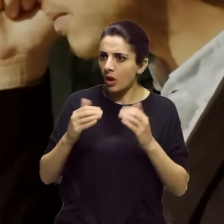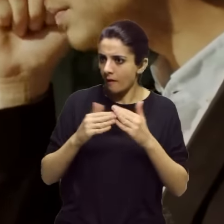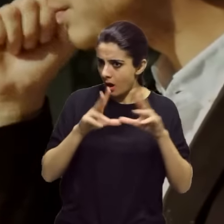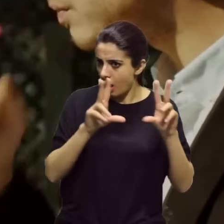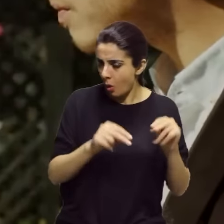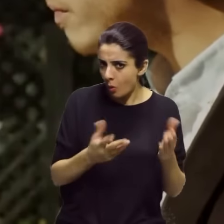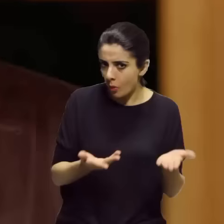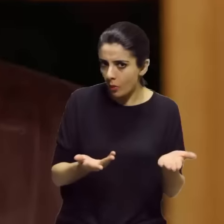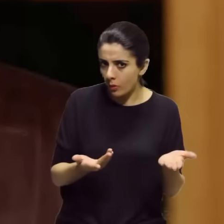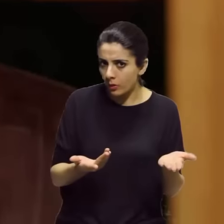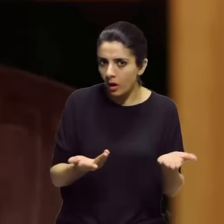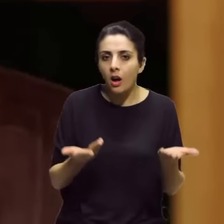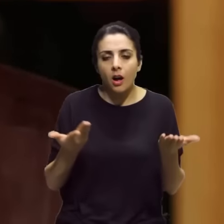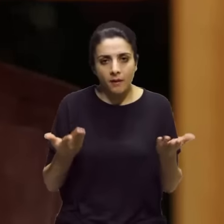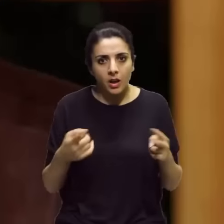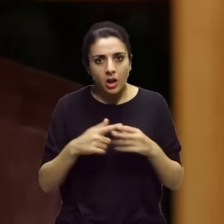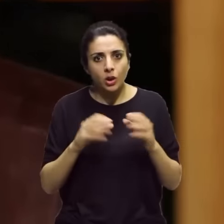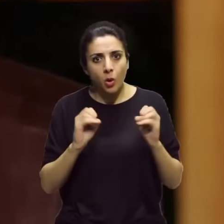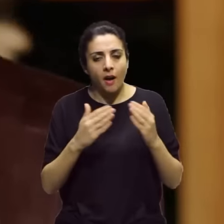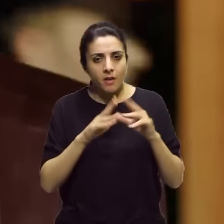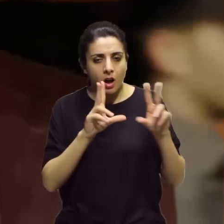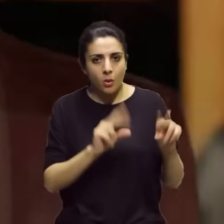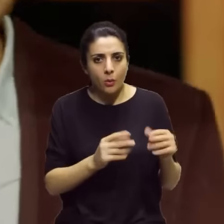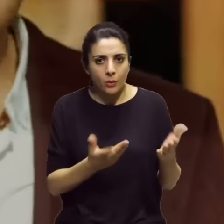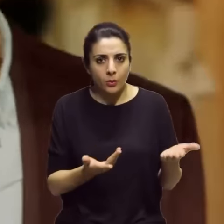kalmıyor mu? Evet, Ayşem hocalarda kalıyordu.